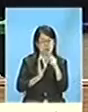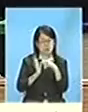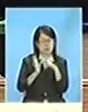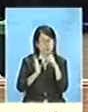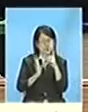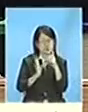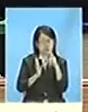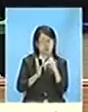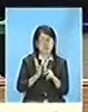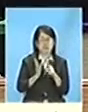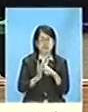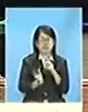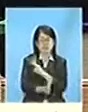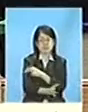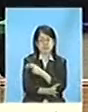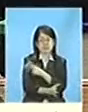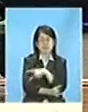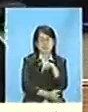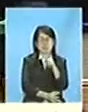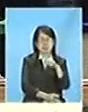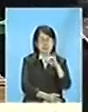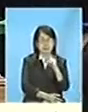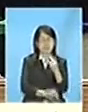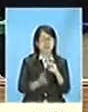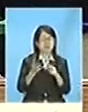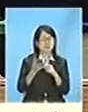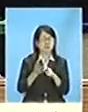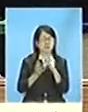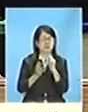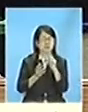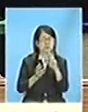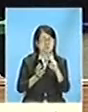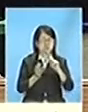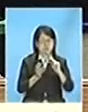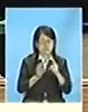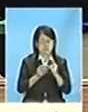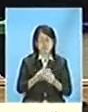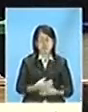ารย์เกียรติคุณตรึงใจบุรณะสมภพนายตวงอันธชัย